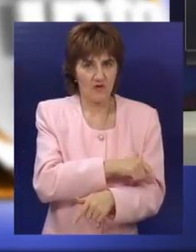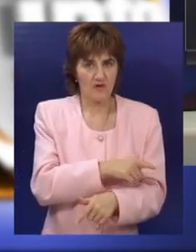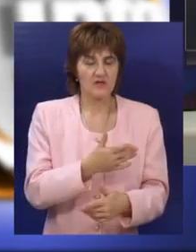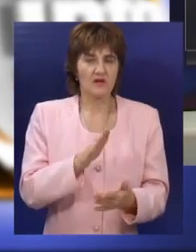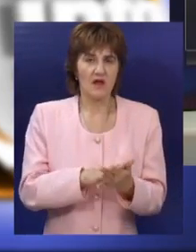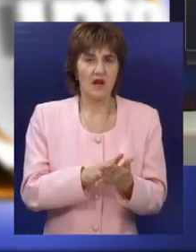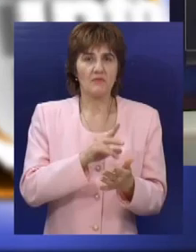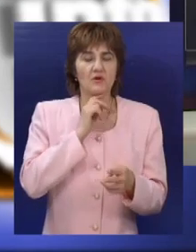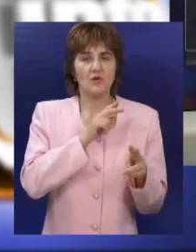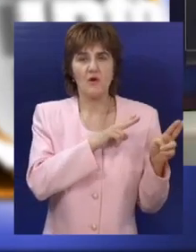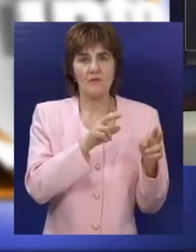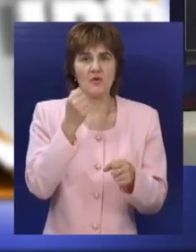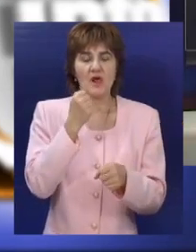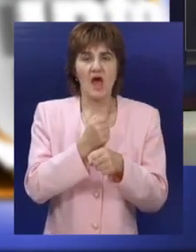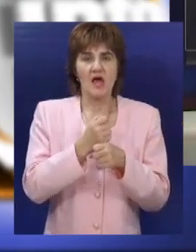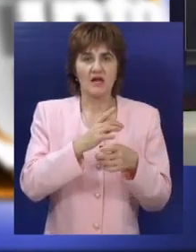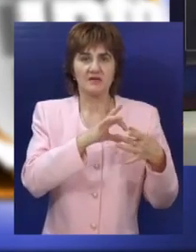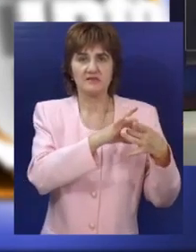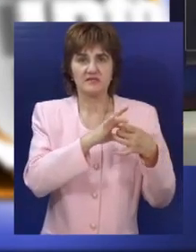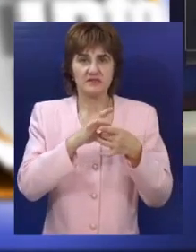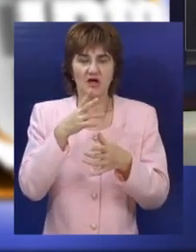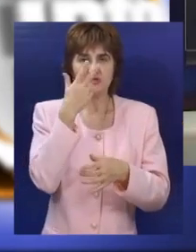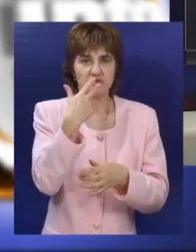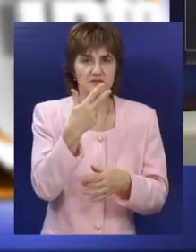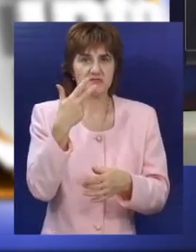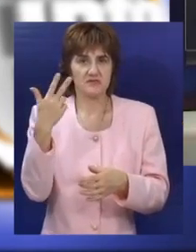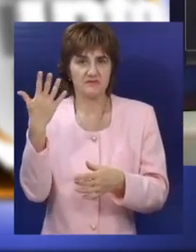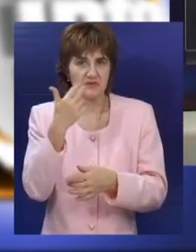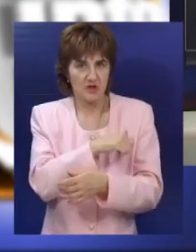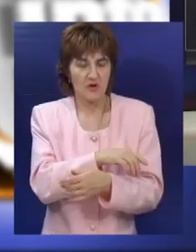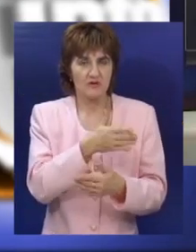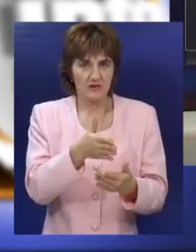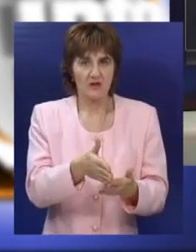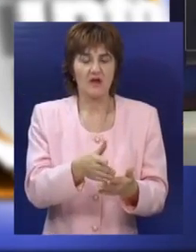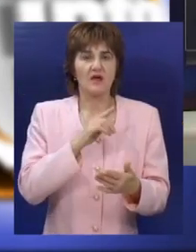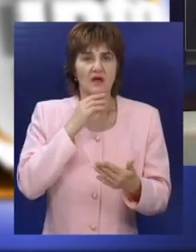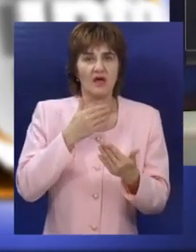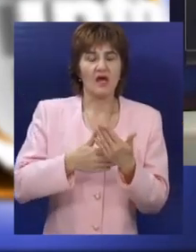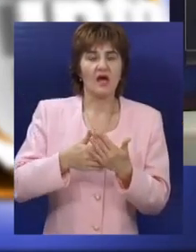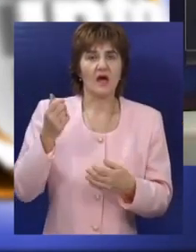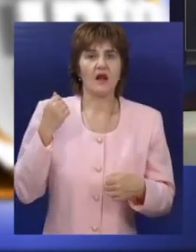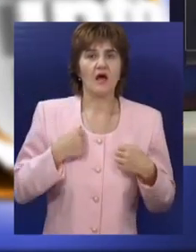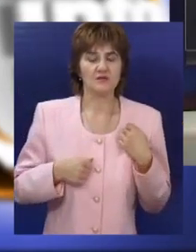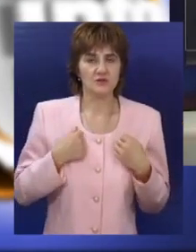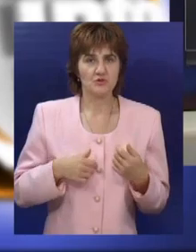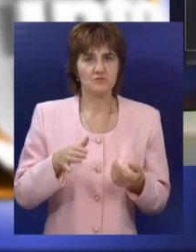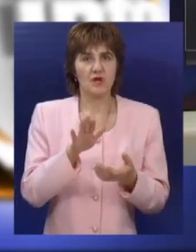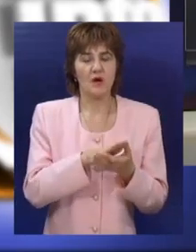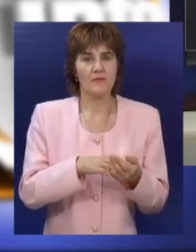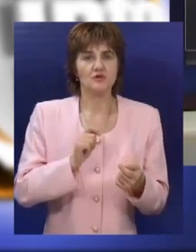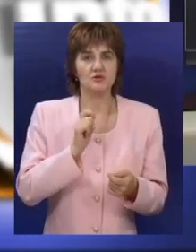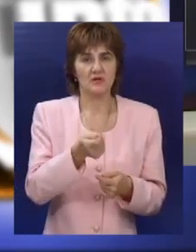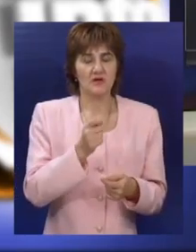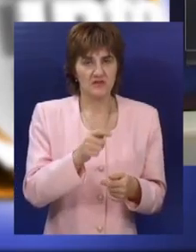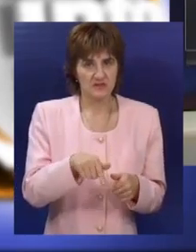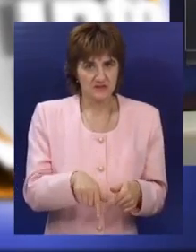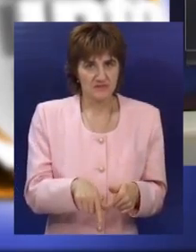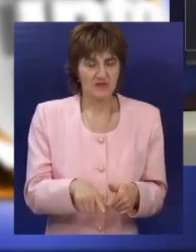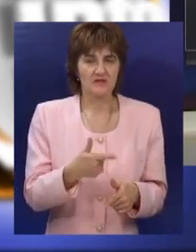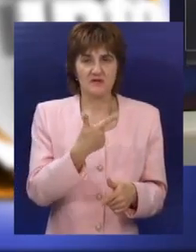izjavio je direktor vladine kancelarije za saradnju s medijima Milivoje Mihajlović. Grad Subotica je među prvima počeo sa